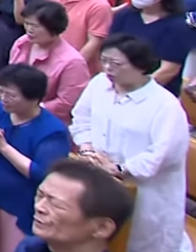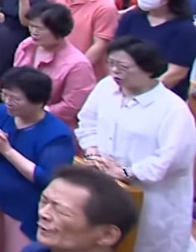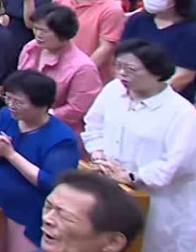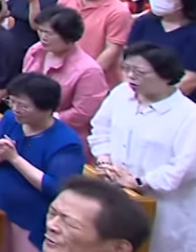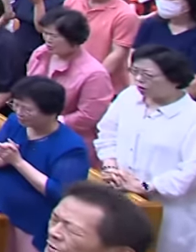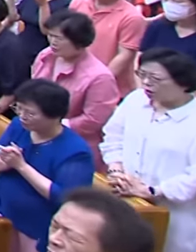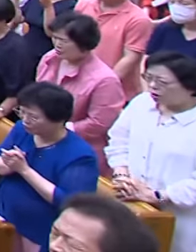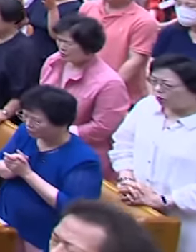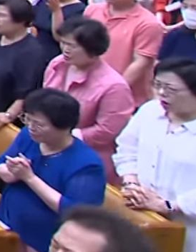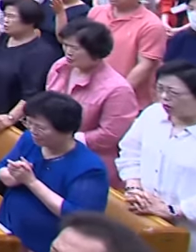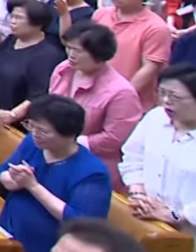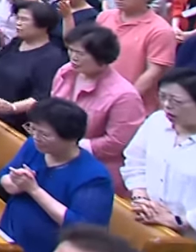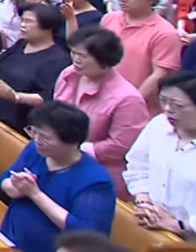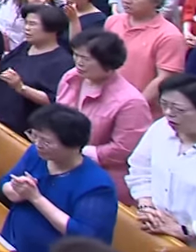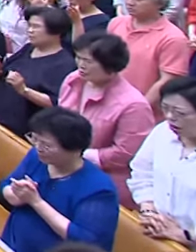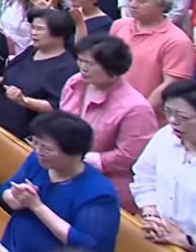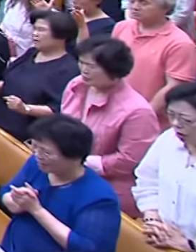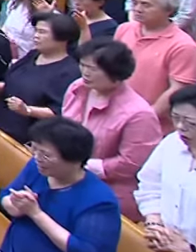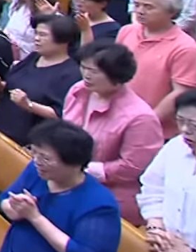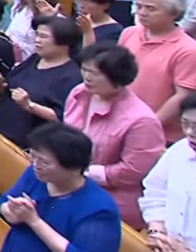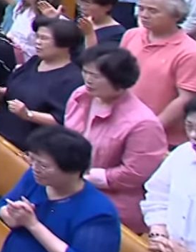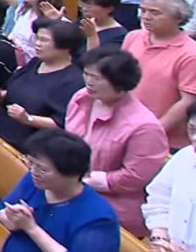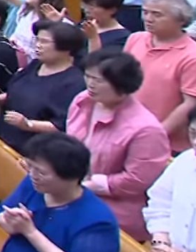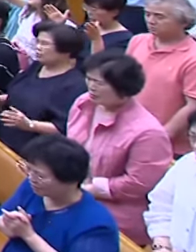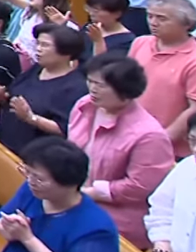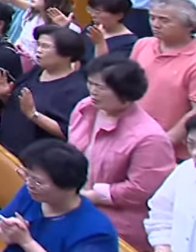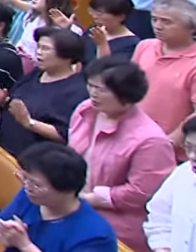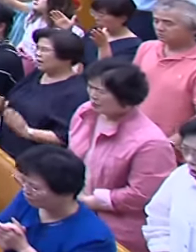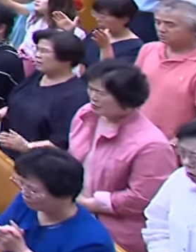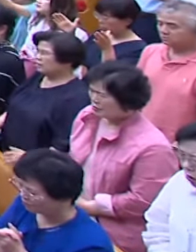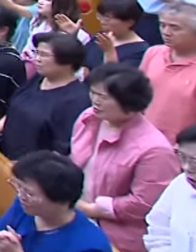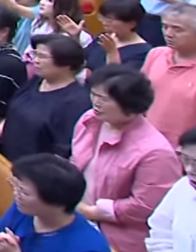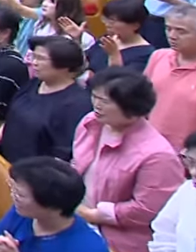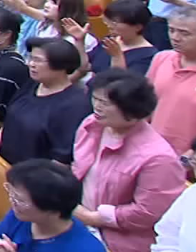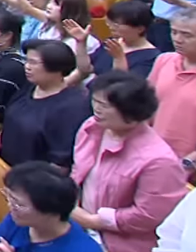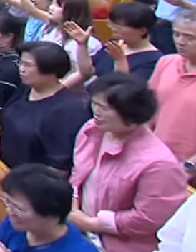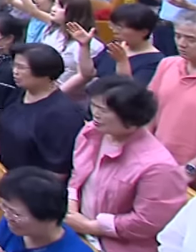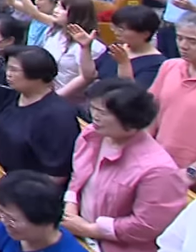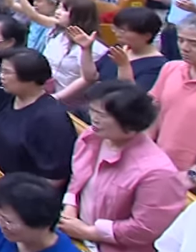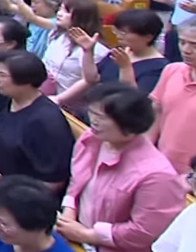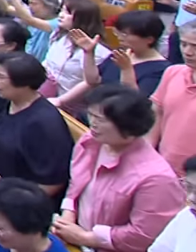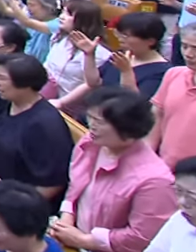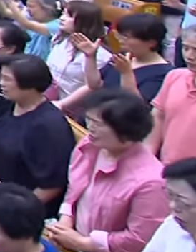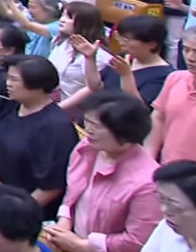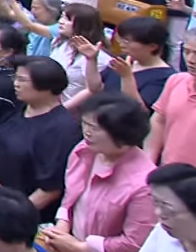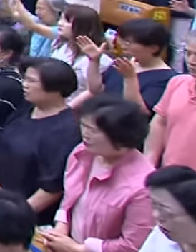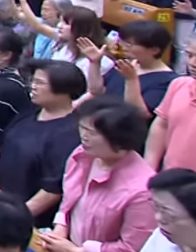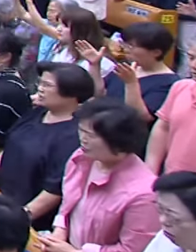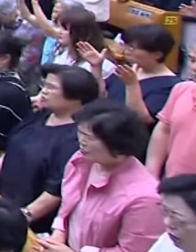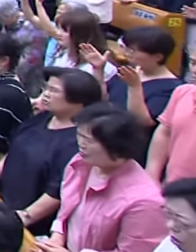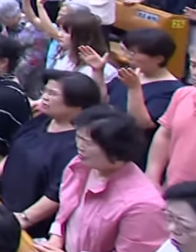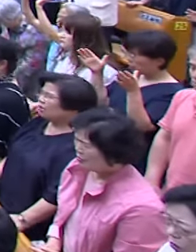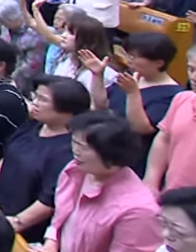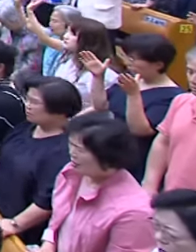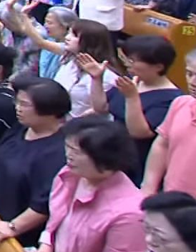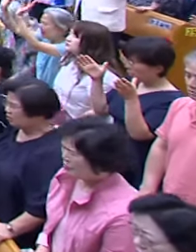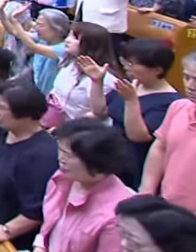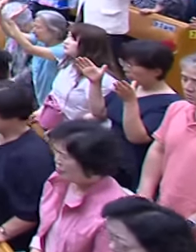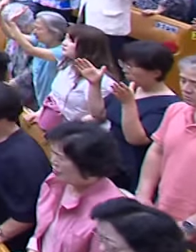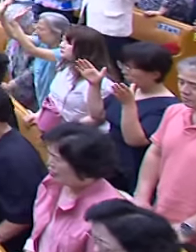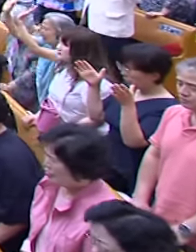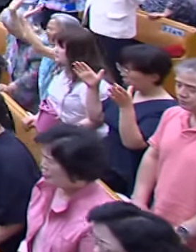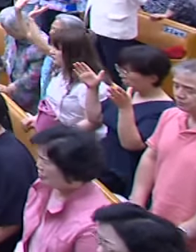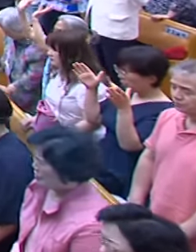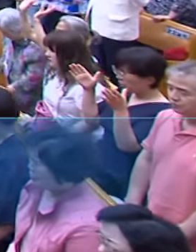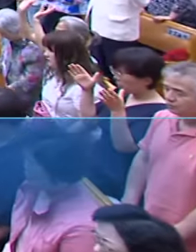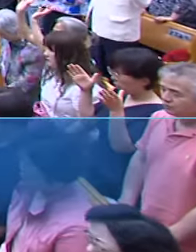슬픔이 다가와도, 고통이 다가와도 주님만 붙잡고 주님만 의지하고 믿음으로 승리하게 하여 주옵소서. 믿음으로 승리하게 하여 주옵소서.